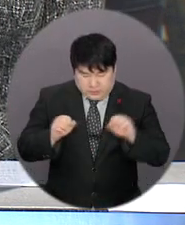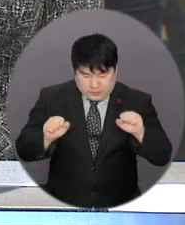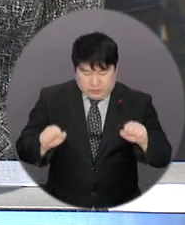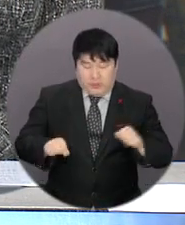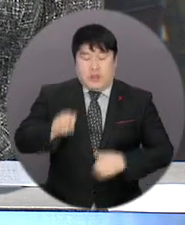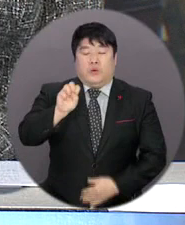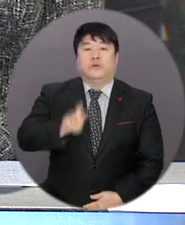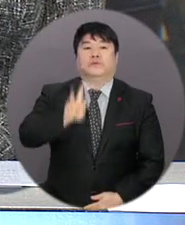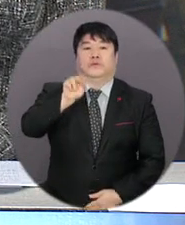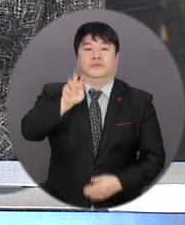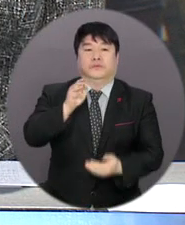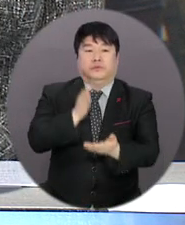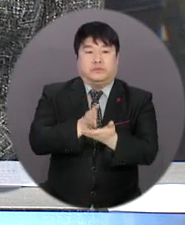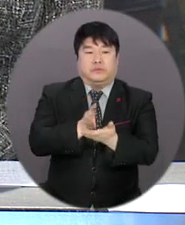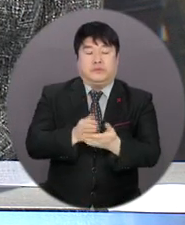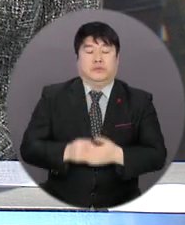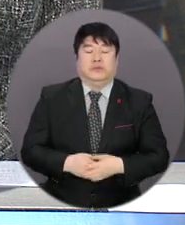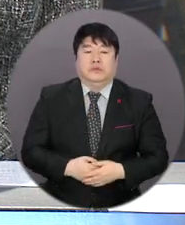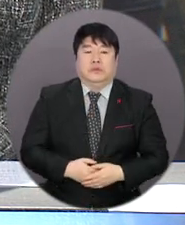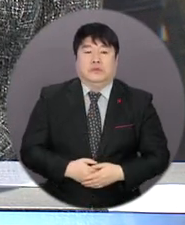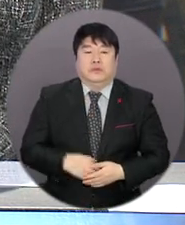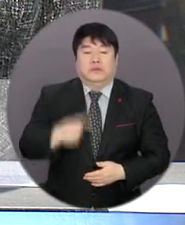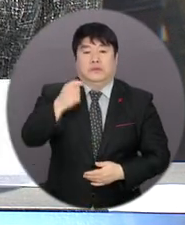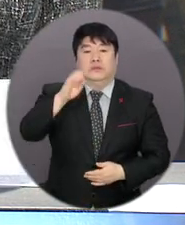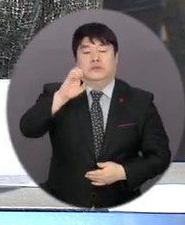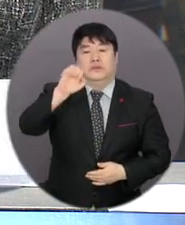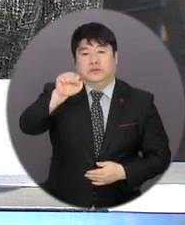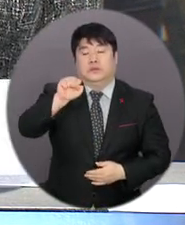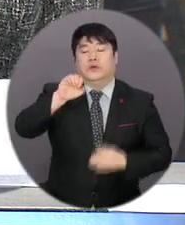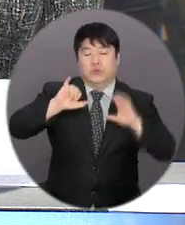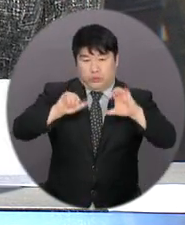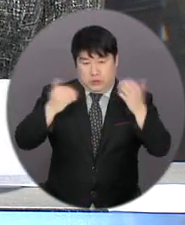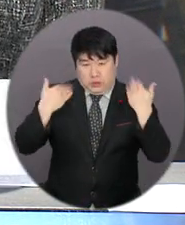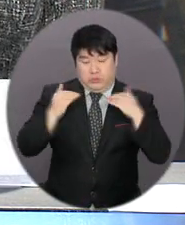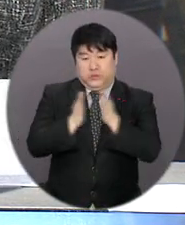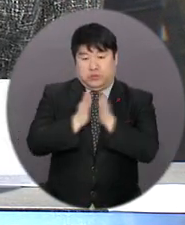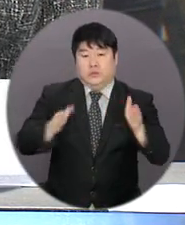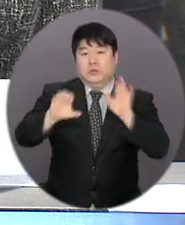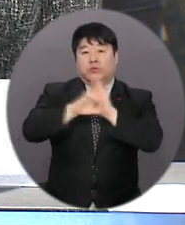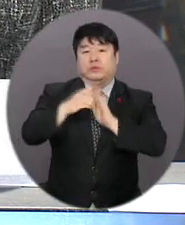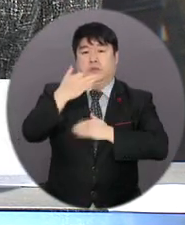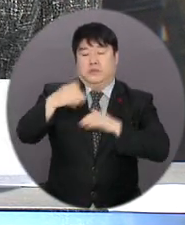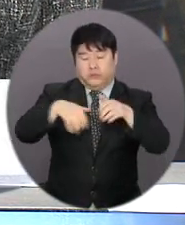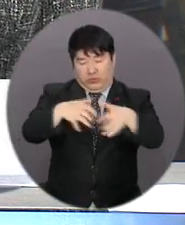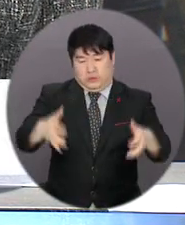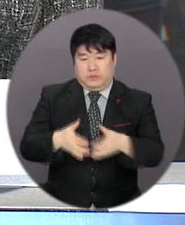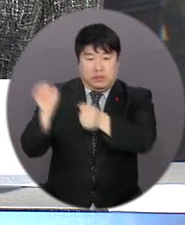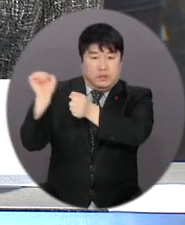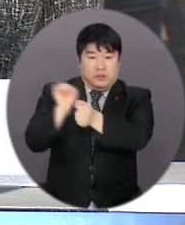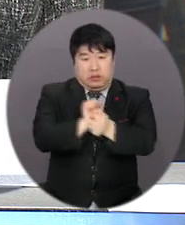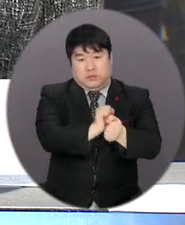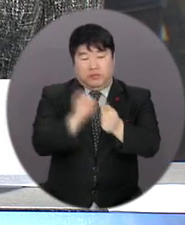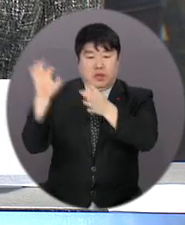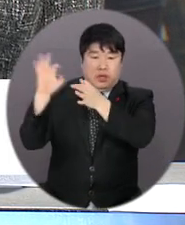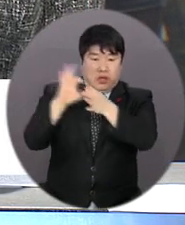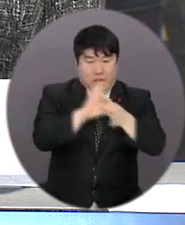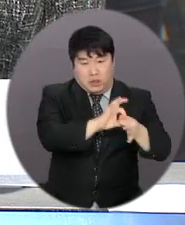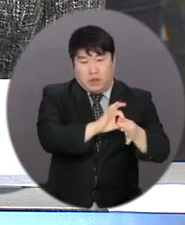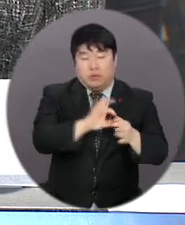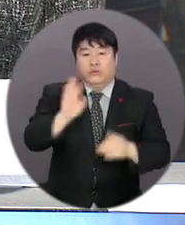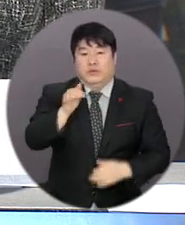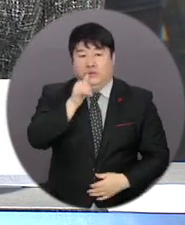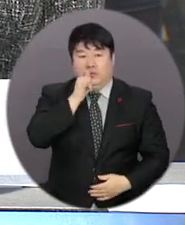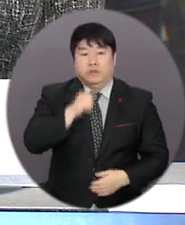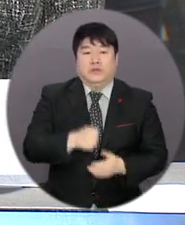여러분 안녕하십니까? 광주 MBC 뉴스데스크입니다. TCS 국제학교에서 시작된 코로나19 집단 감염이 연쇄 감염으로